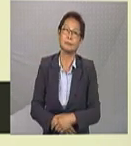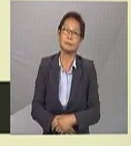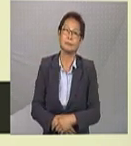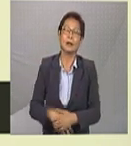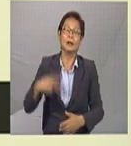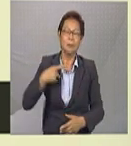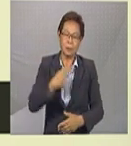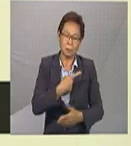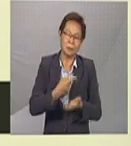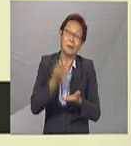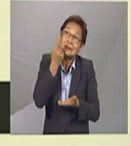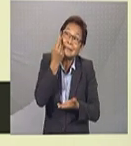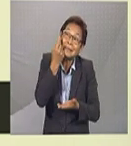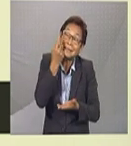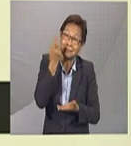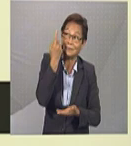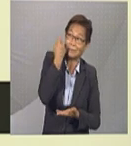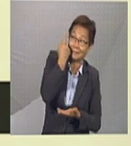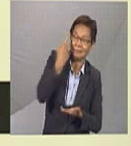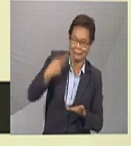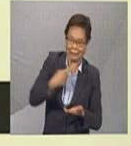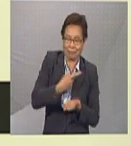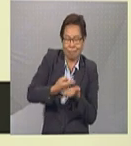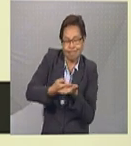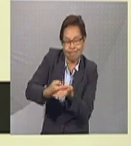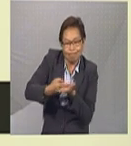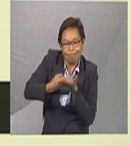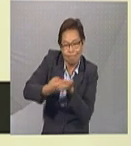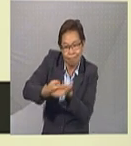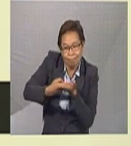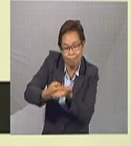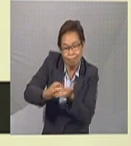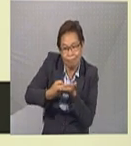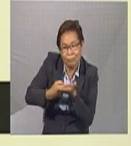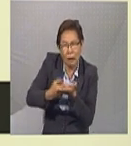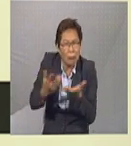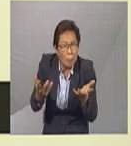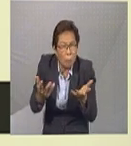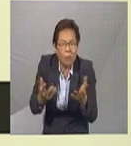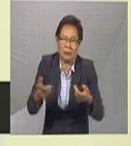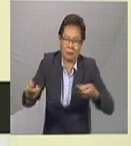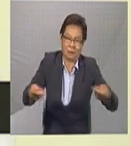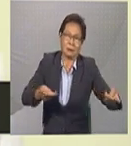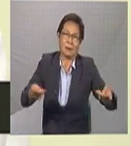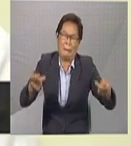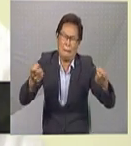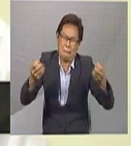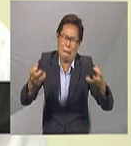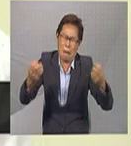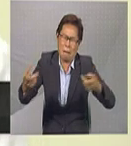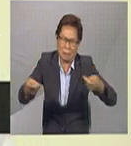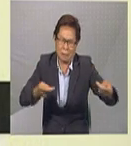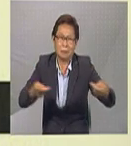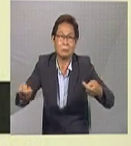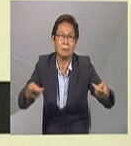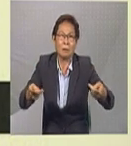membincangkan tadi mengenai kenderaan-kenderaan, banyak